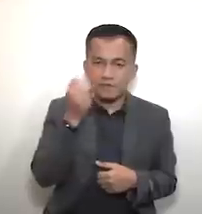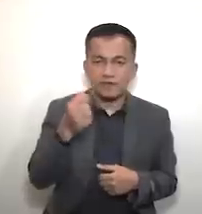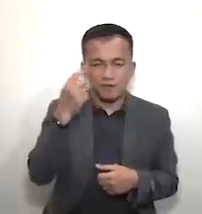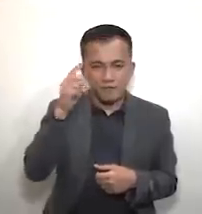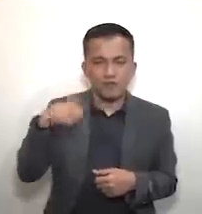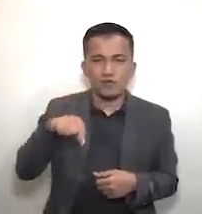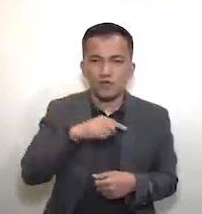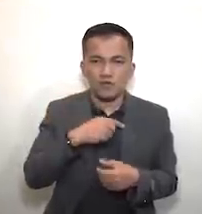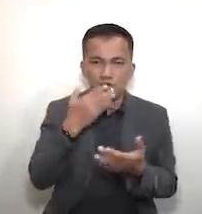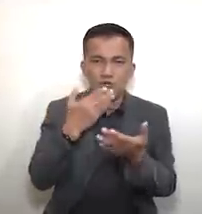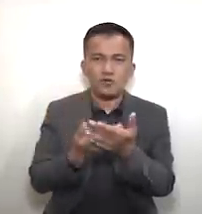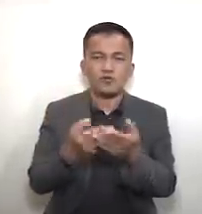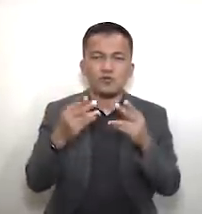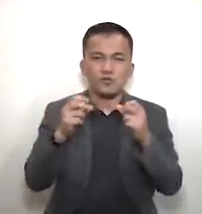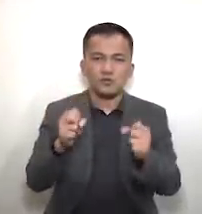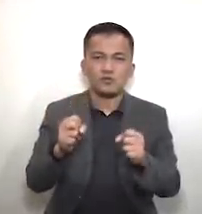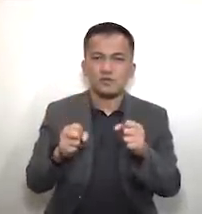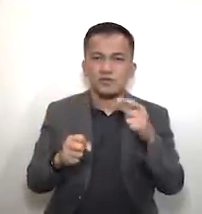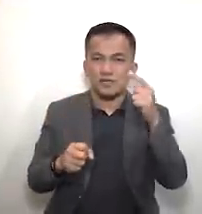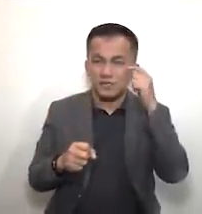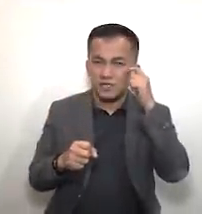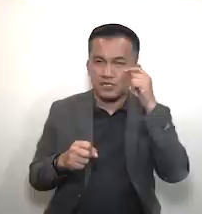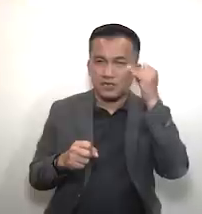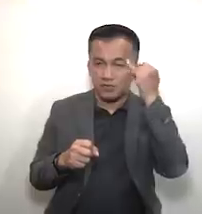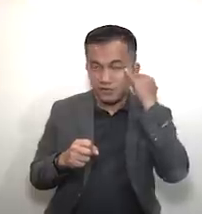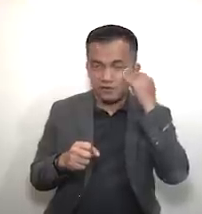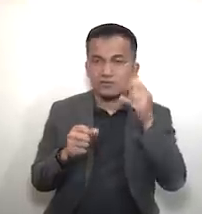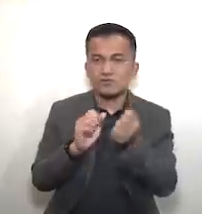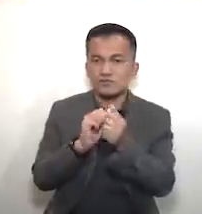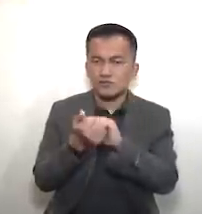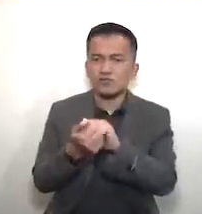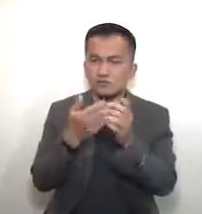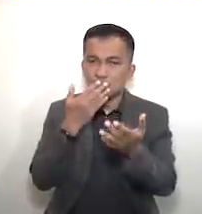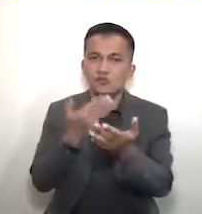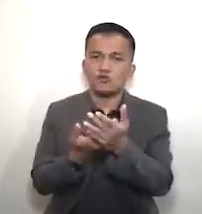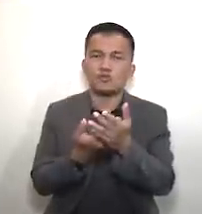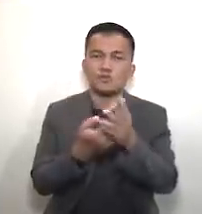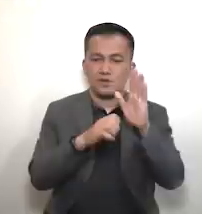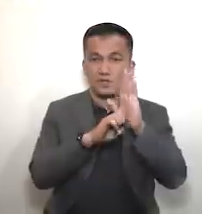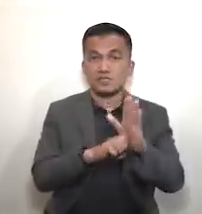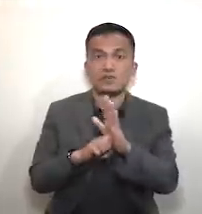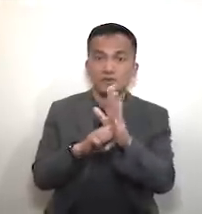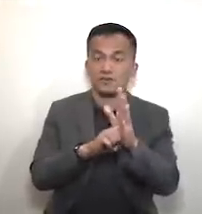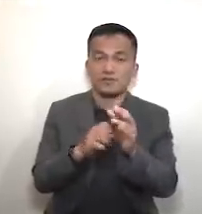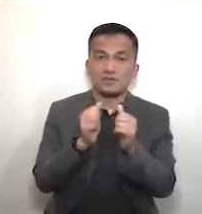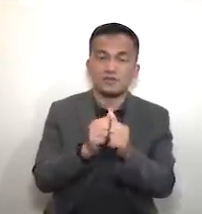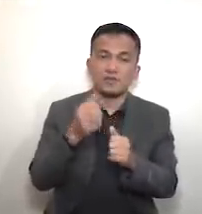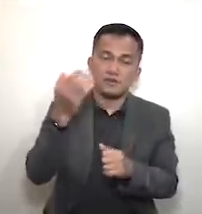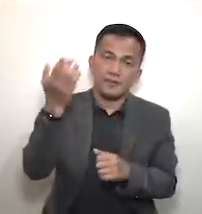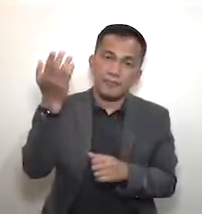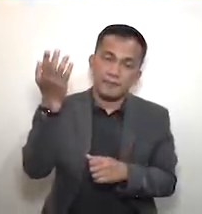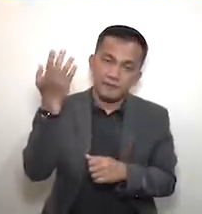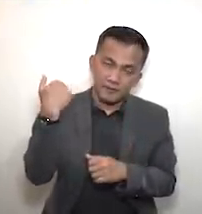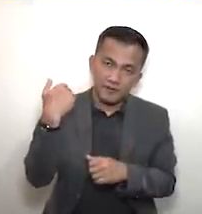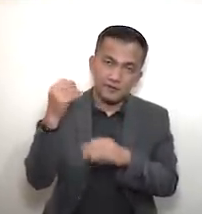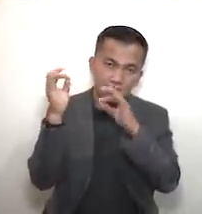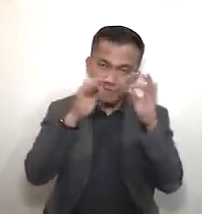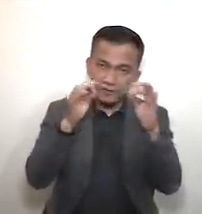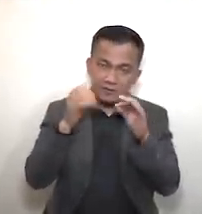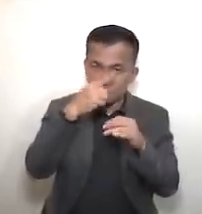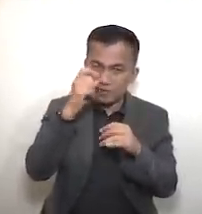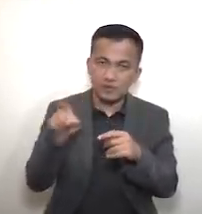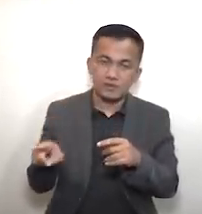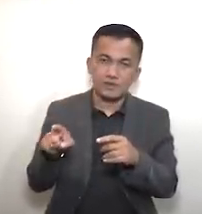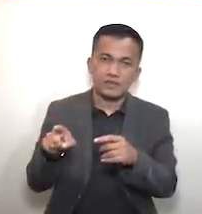sa ating good news naman, isang Teddy Jose Handak ay naging magandang ehemplo sa kanyang mga kasamahan dating addict dahil